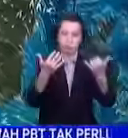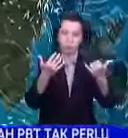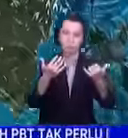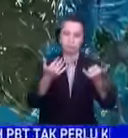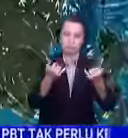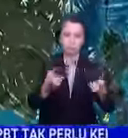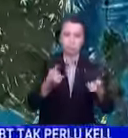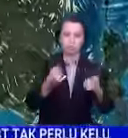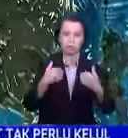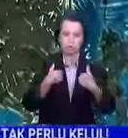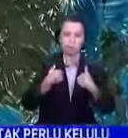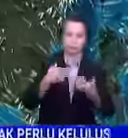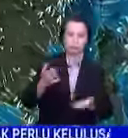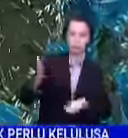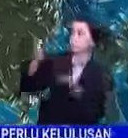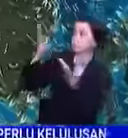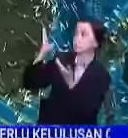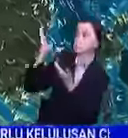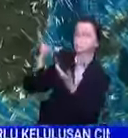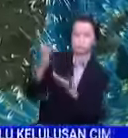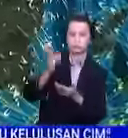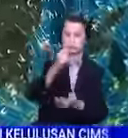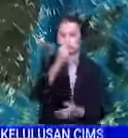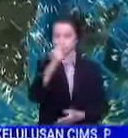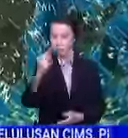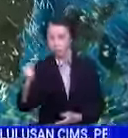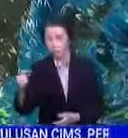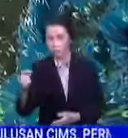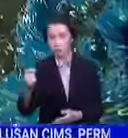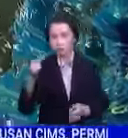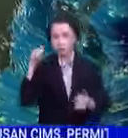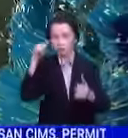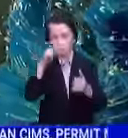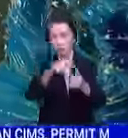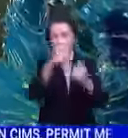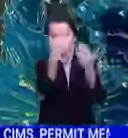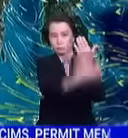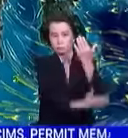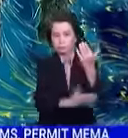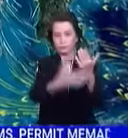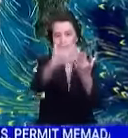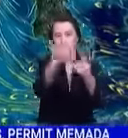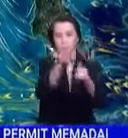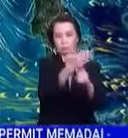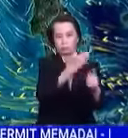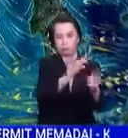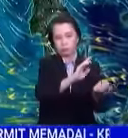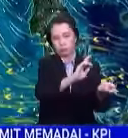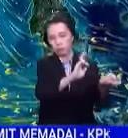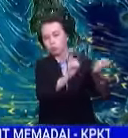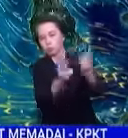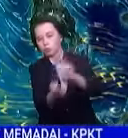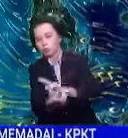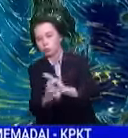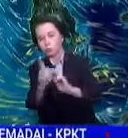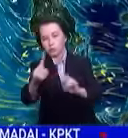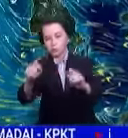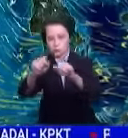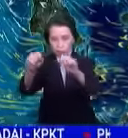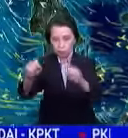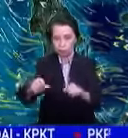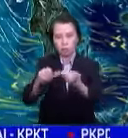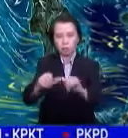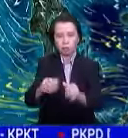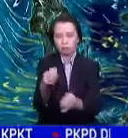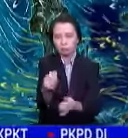amnya dipengaruhi oleh angin yang bertiup dari arah tenggara menuju ke semenanjung Malaysia sebelum berubah arah dan menuju ke satu sistem